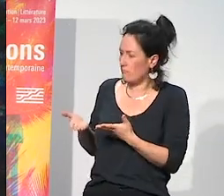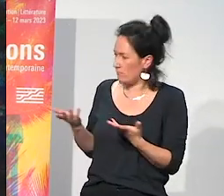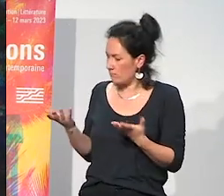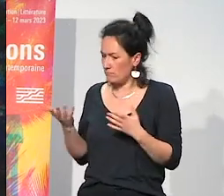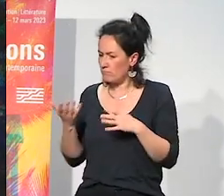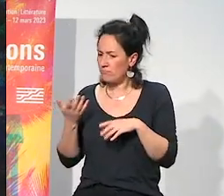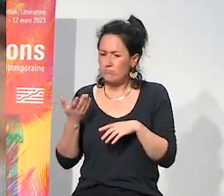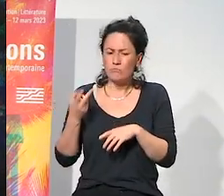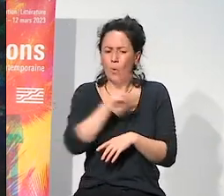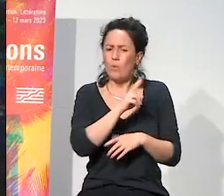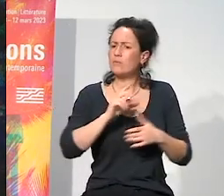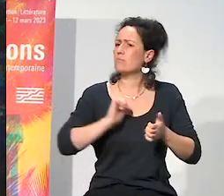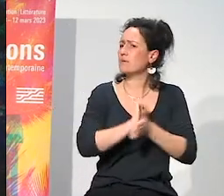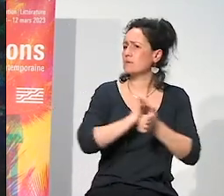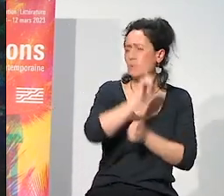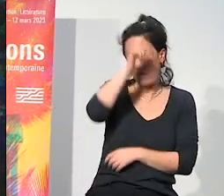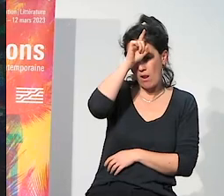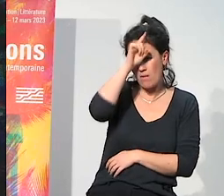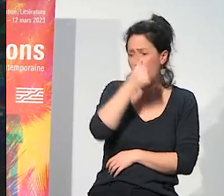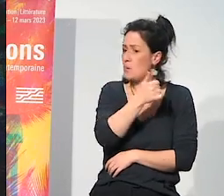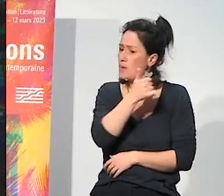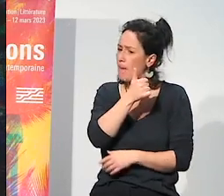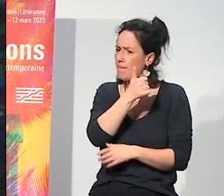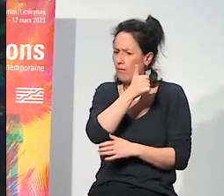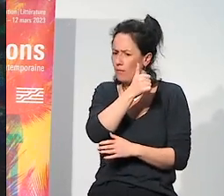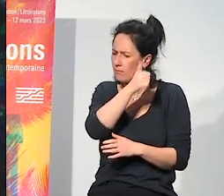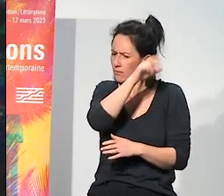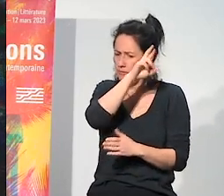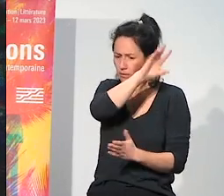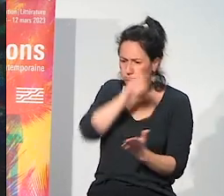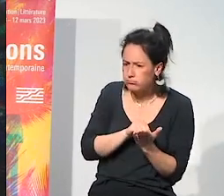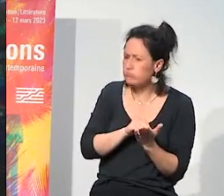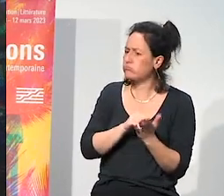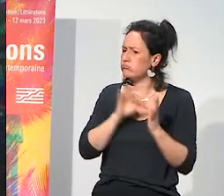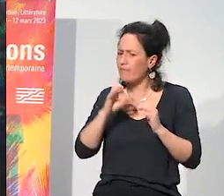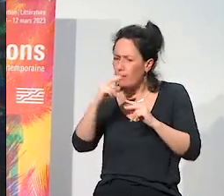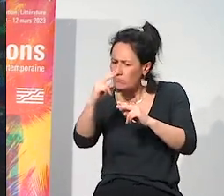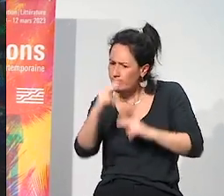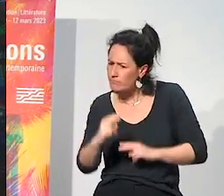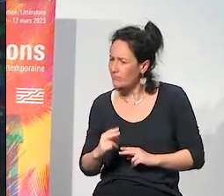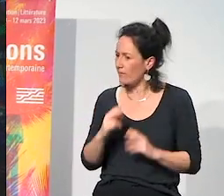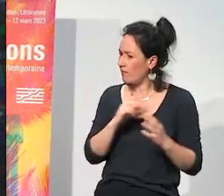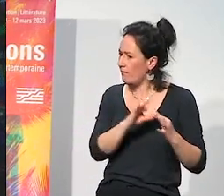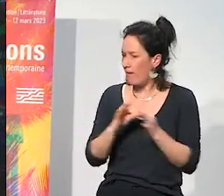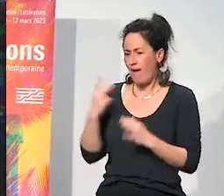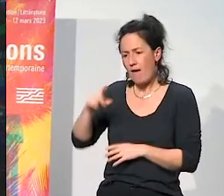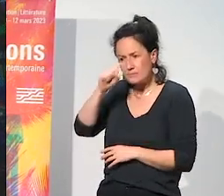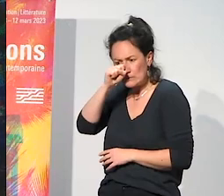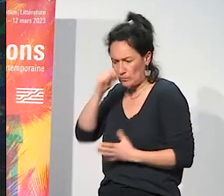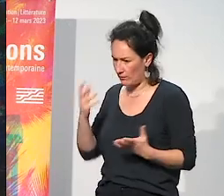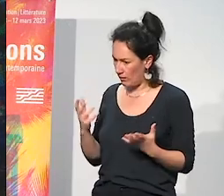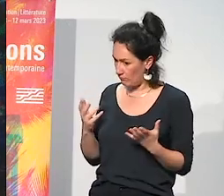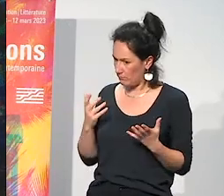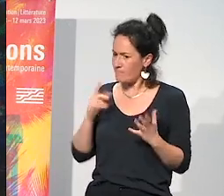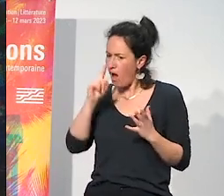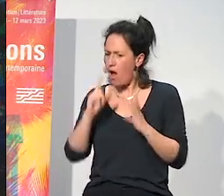L'éditeur allemand qui lui réintègre les parties sur la sexualité, mais qui voudrait que soient ôtés